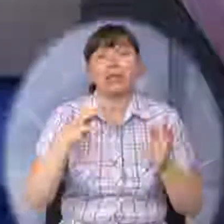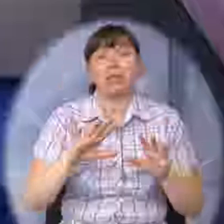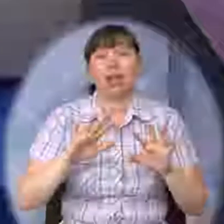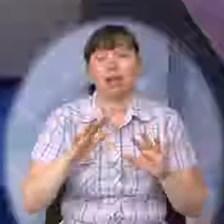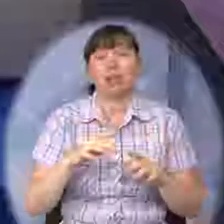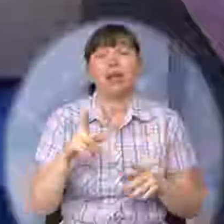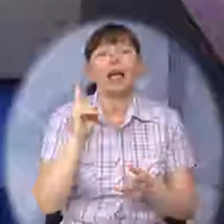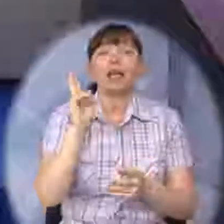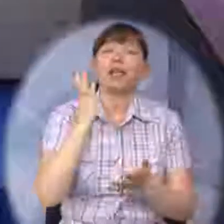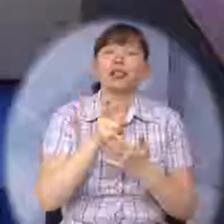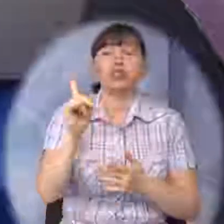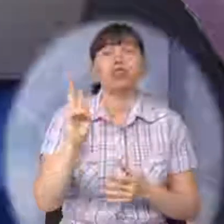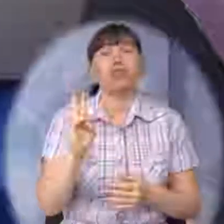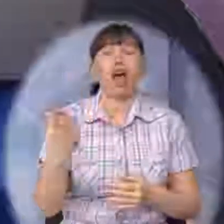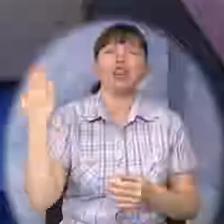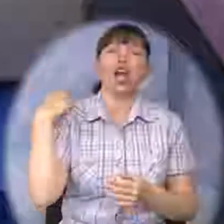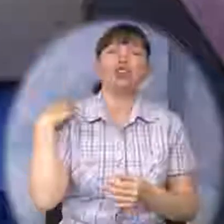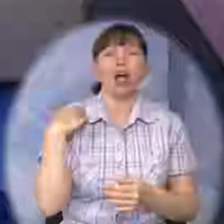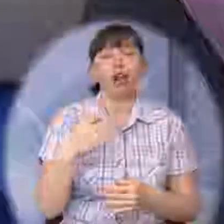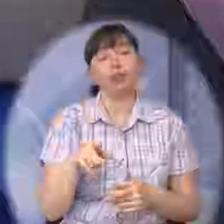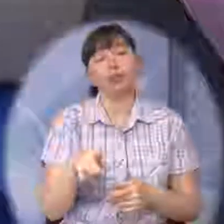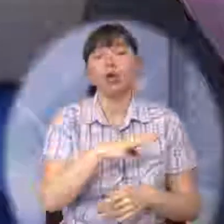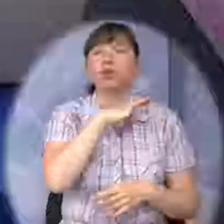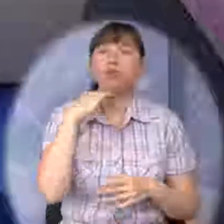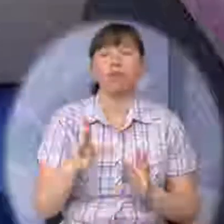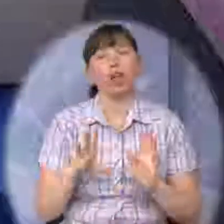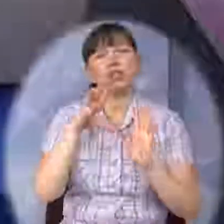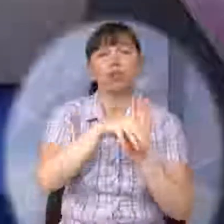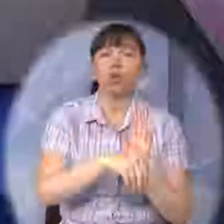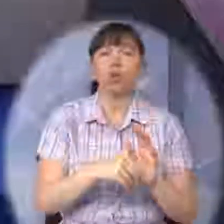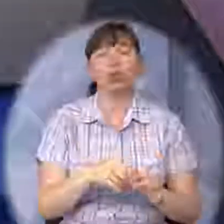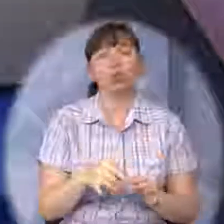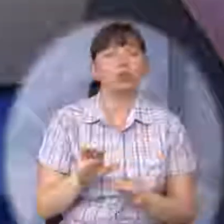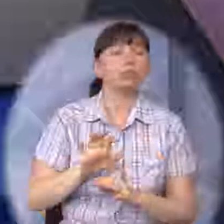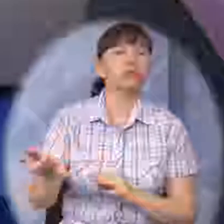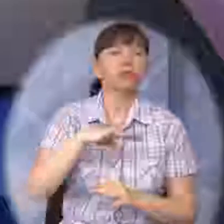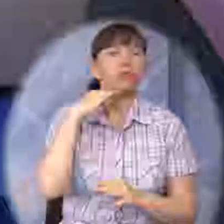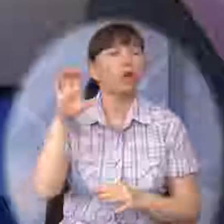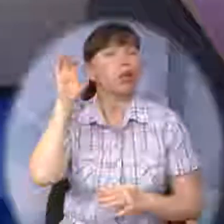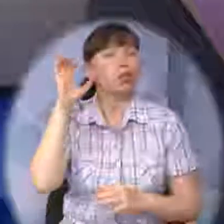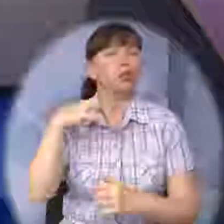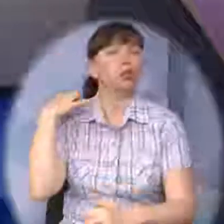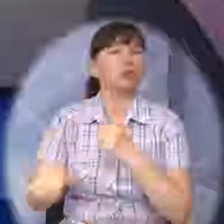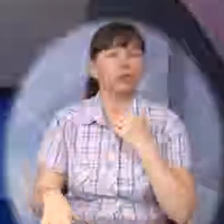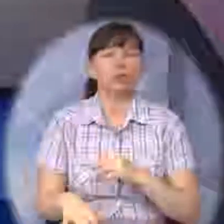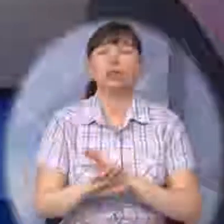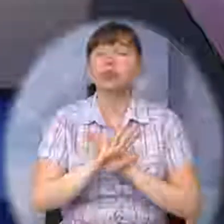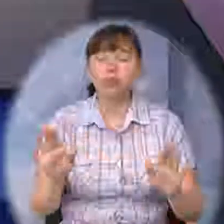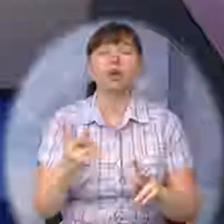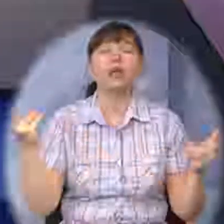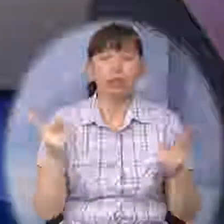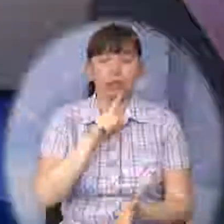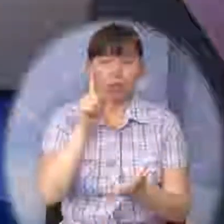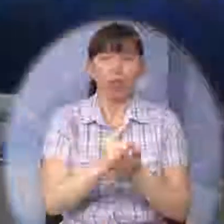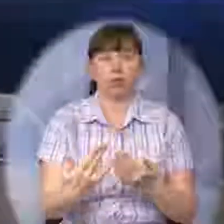zic moldovenește, načelnik, da? Nu vrea să îl include sau nu vrea să îl asculte, să îl ajute, numai decât